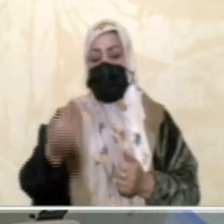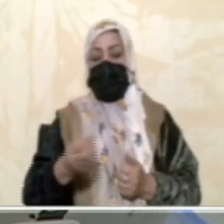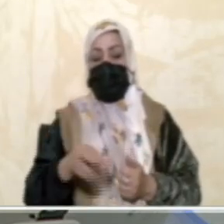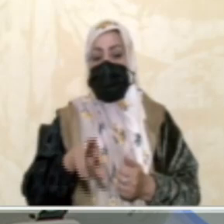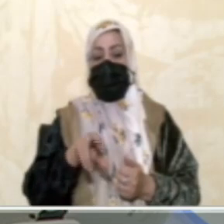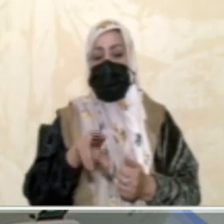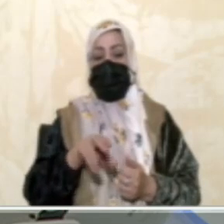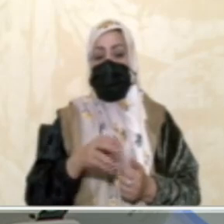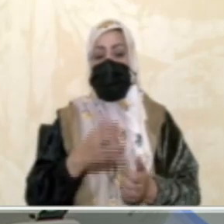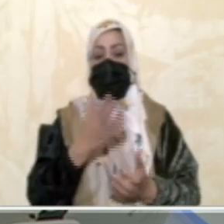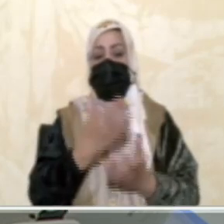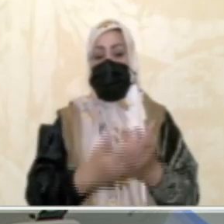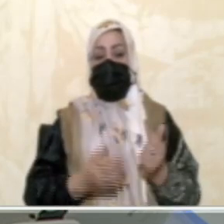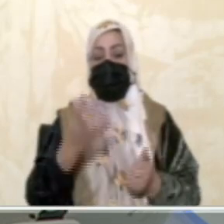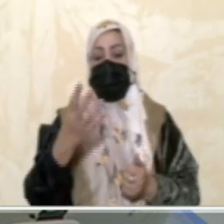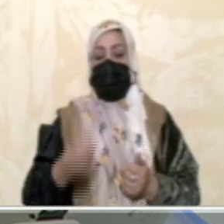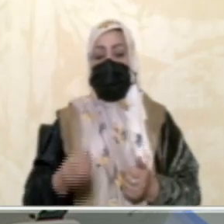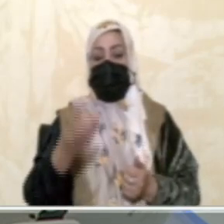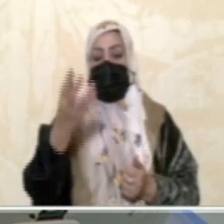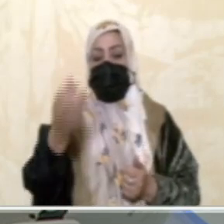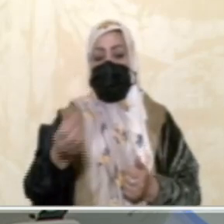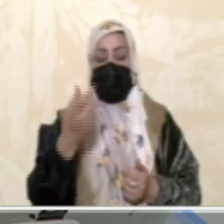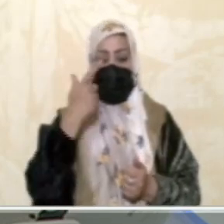هذا واضح السؤال